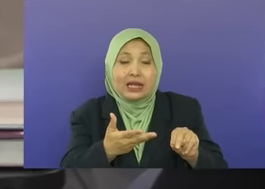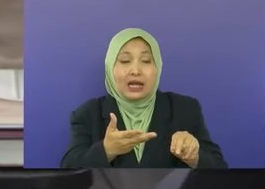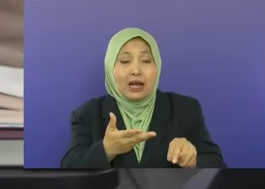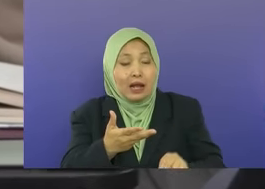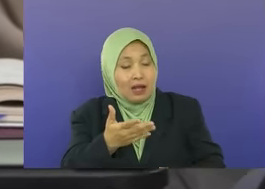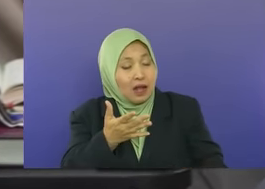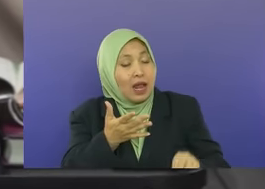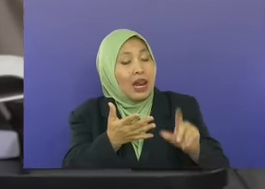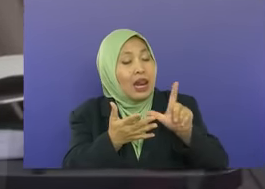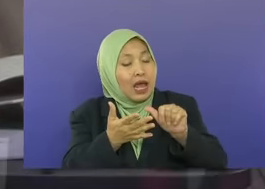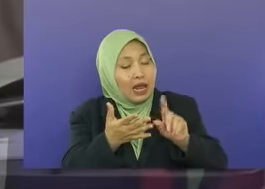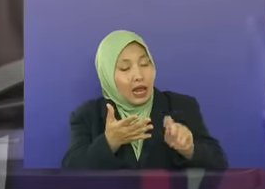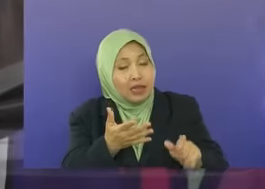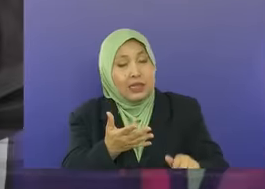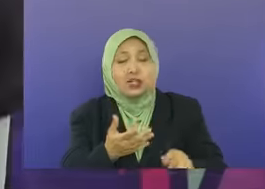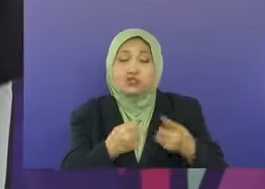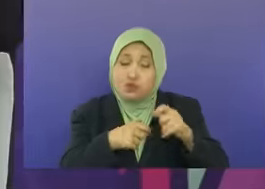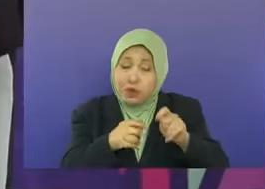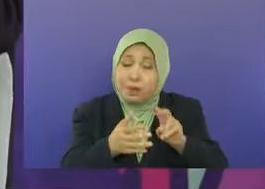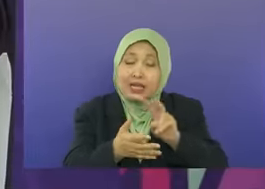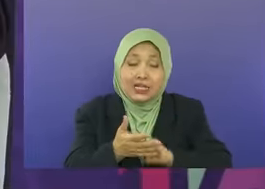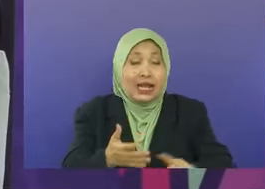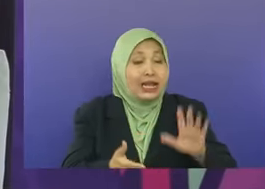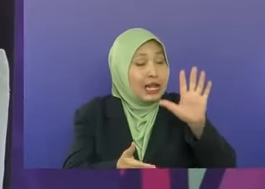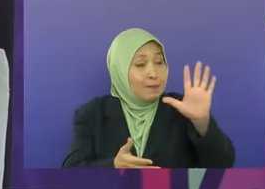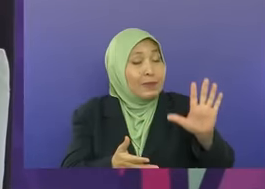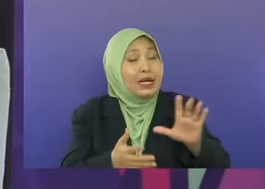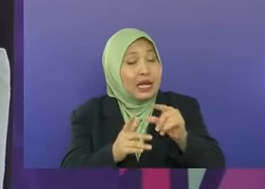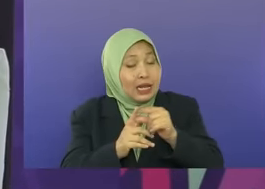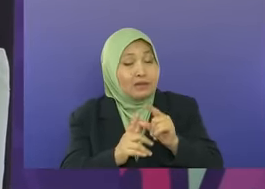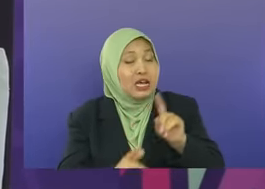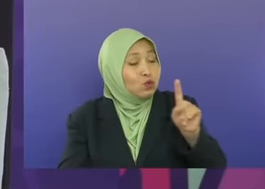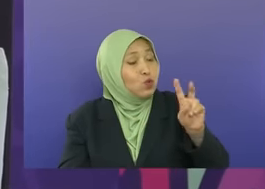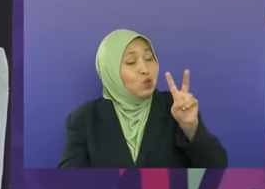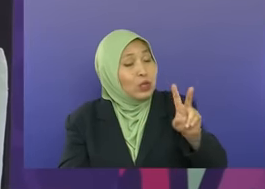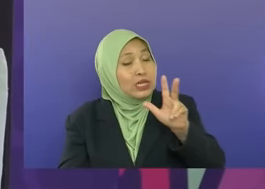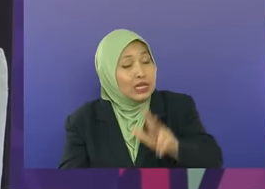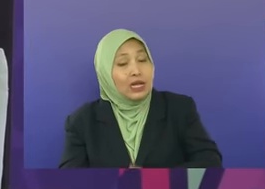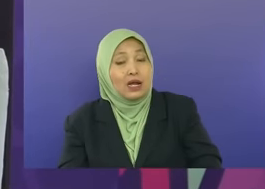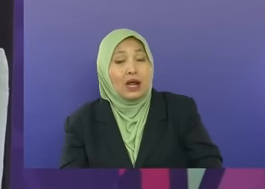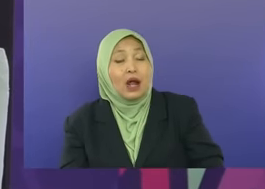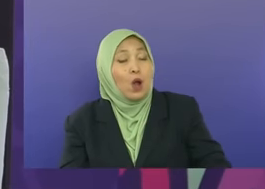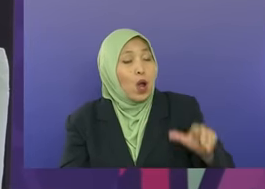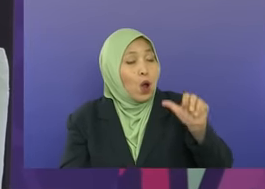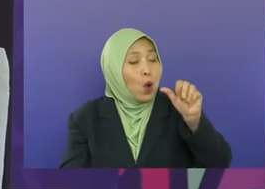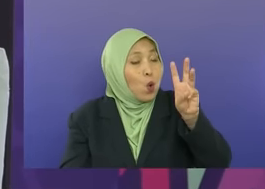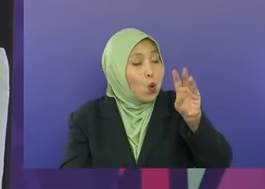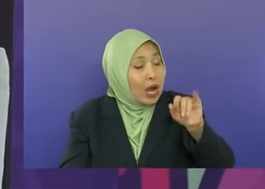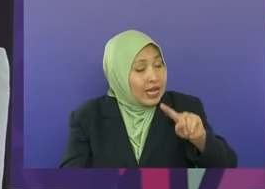Masya Allah 1 2 3